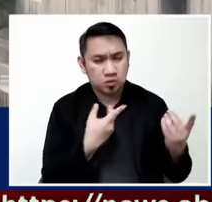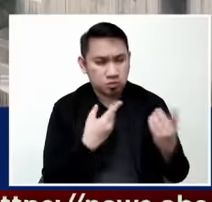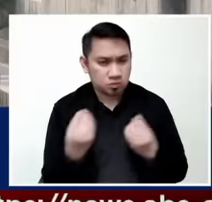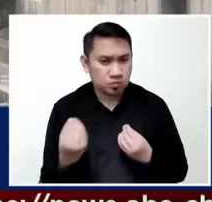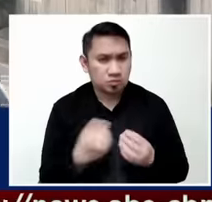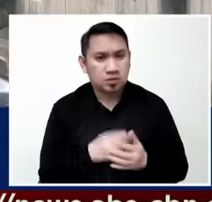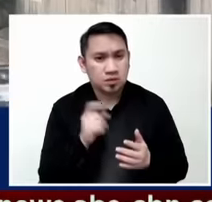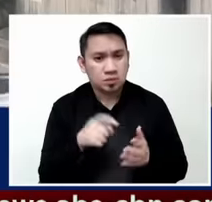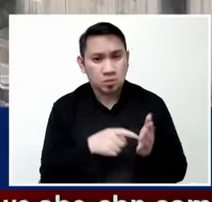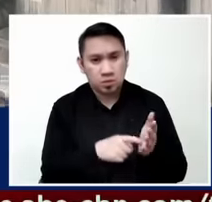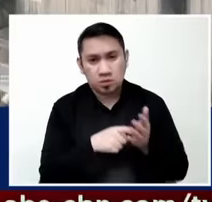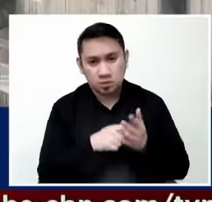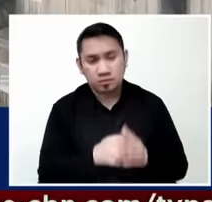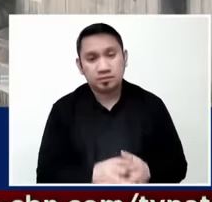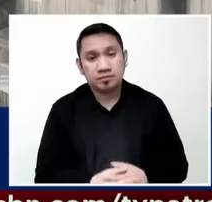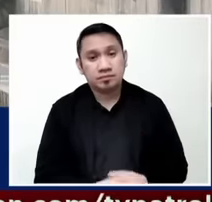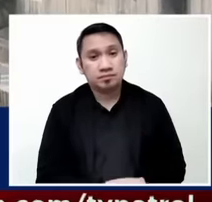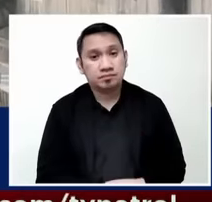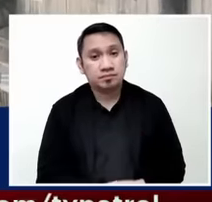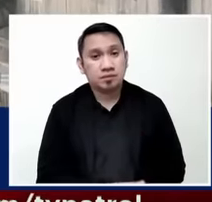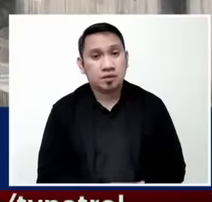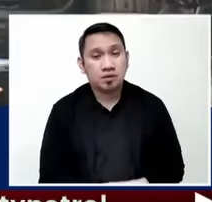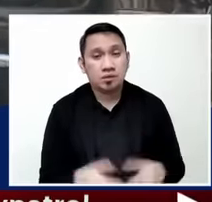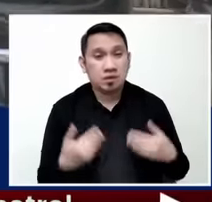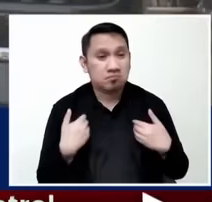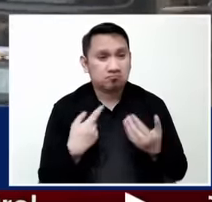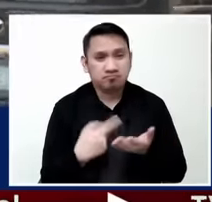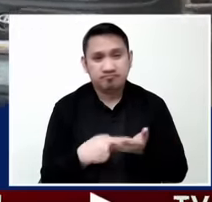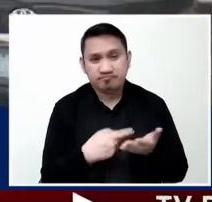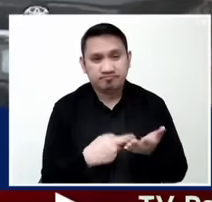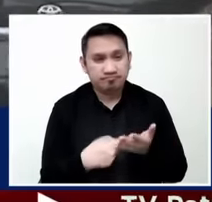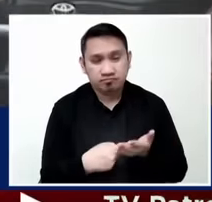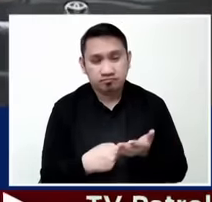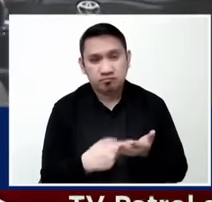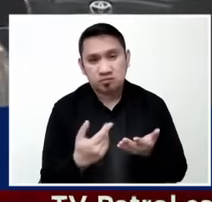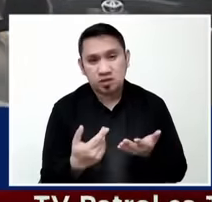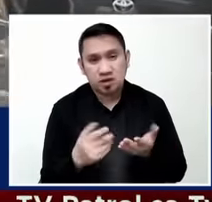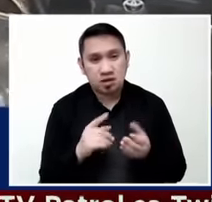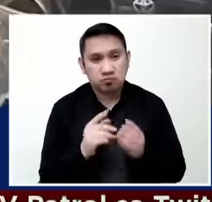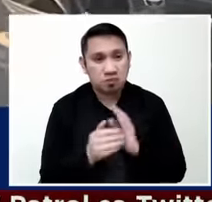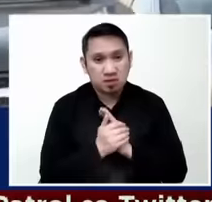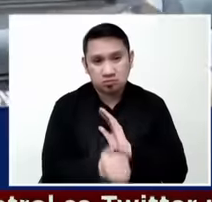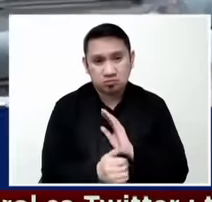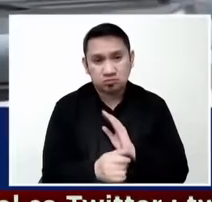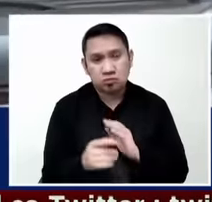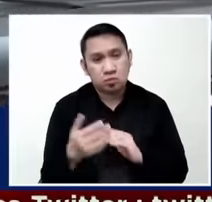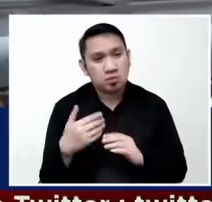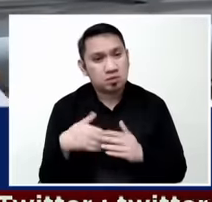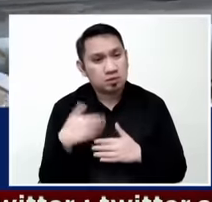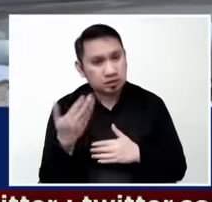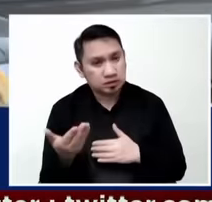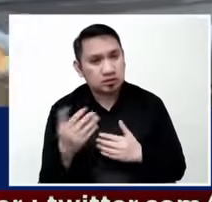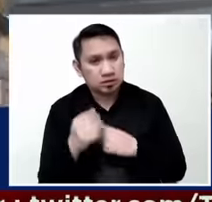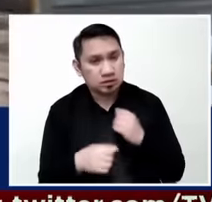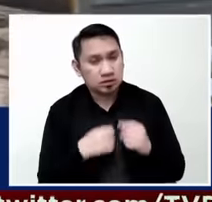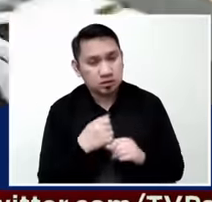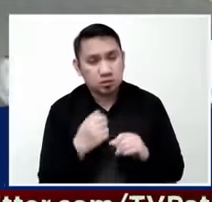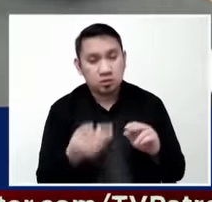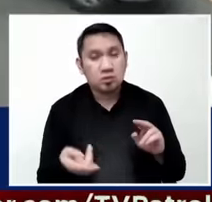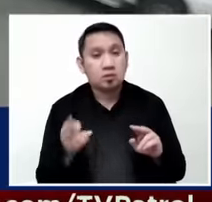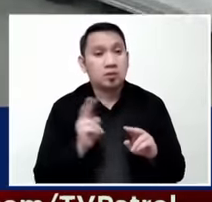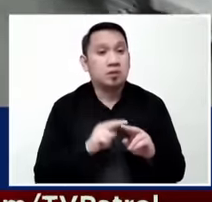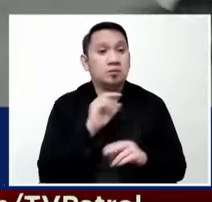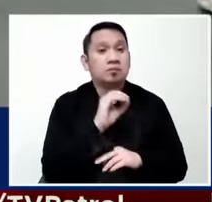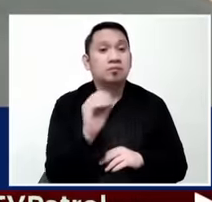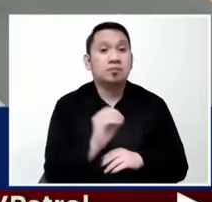ho. Dahil hindi pa tapos ang diskusyon sa mga eksperto, sa susunod na taon pa may papatupad ang pagtaas ng porsyento